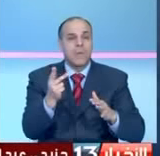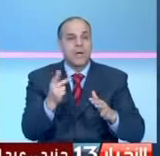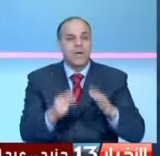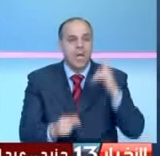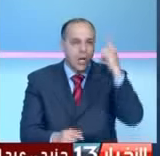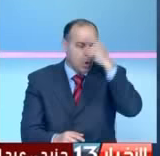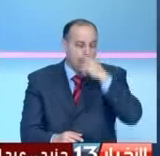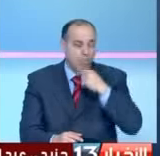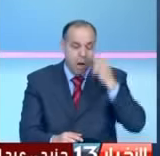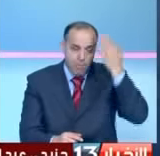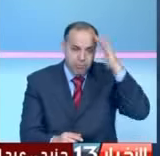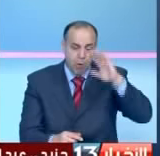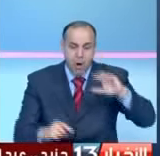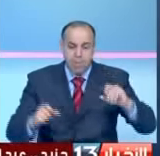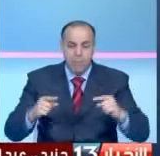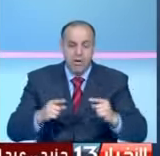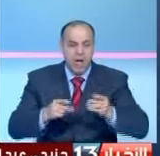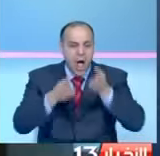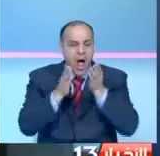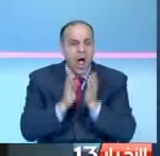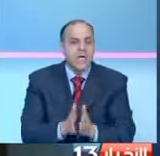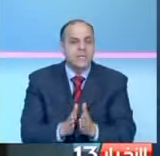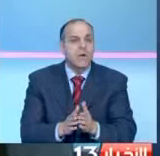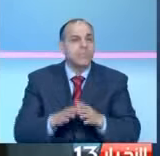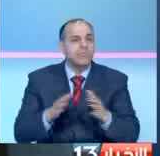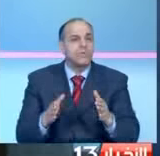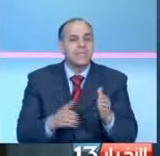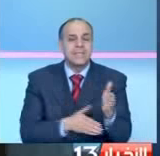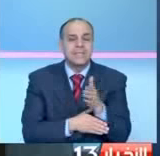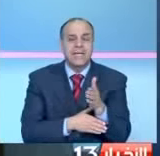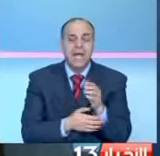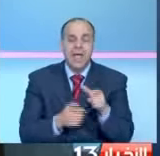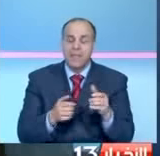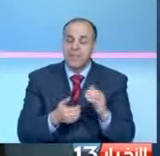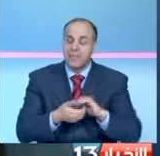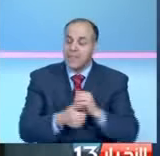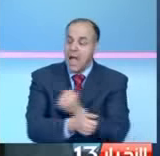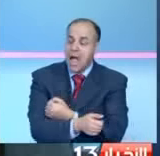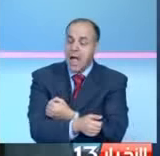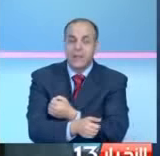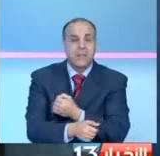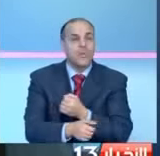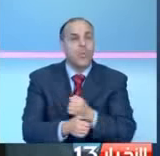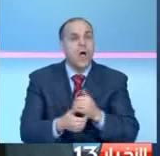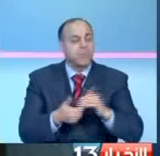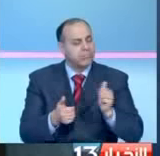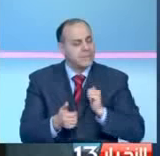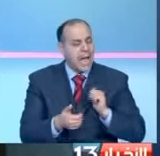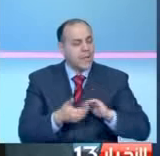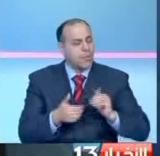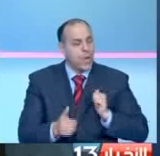مشهود لأنه كانت المعركة الحاسمة من أجل استقلالية الاتحاد وفرض استقلالية الاتحاد،